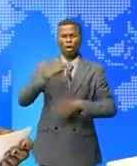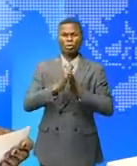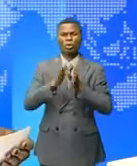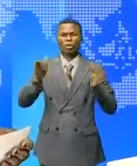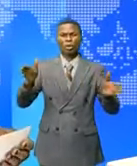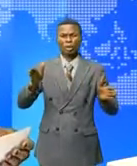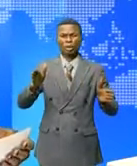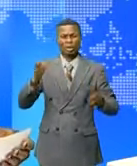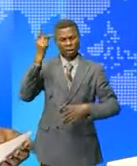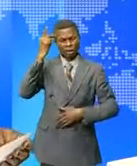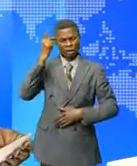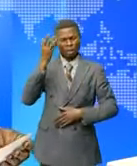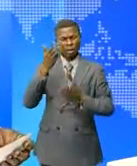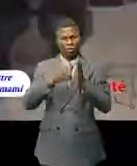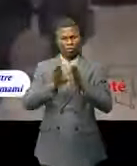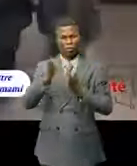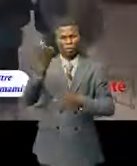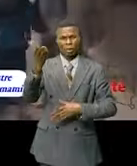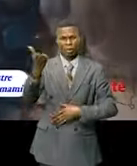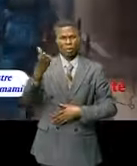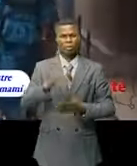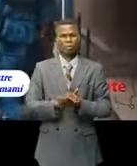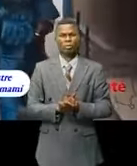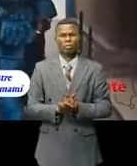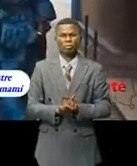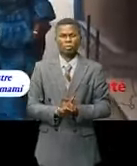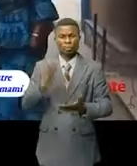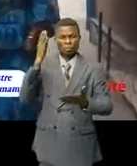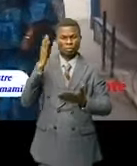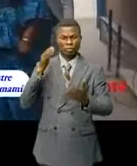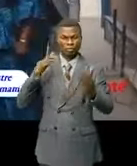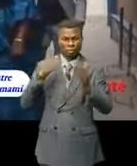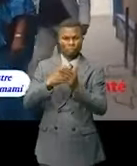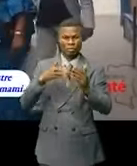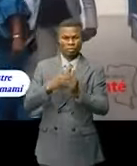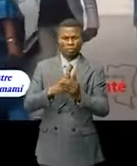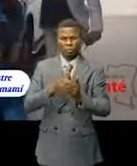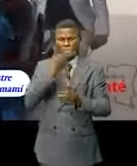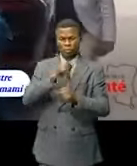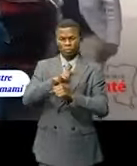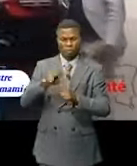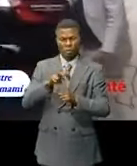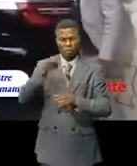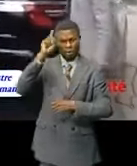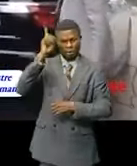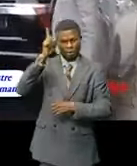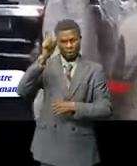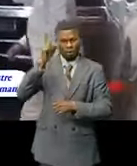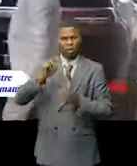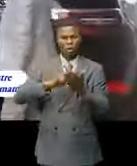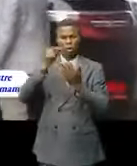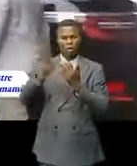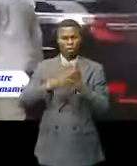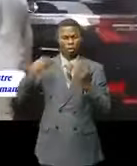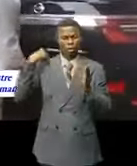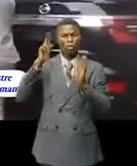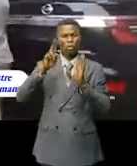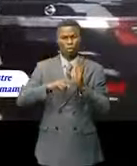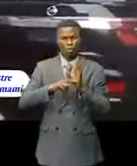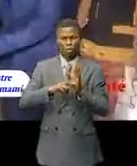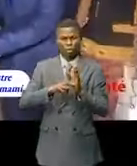général de Kinshasa. Combattre le coronavirus figure en priorité de l'agenda du gouvernement.